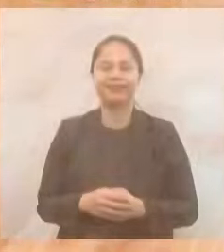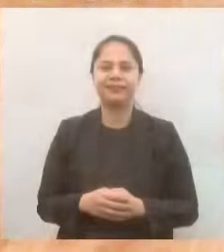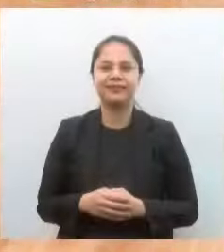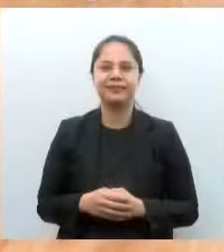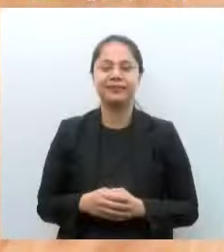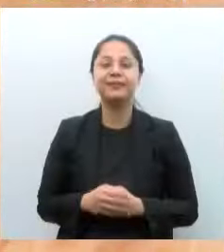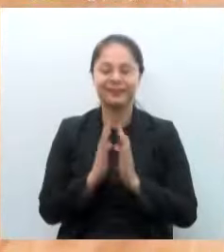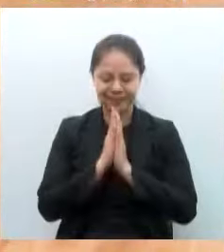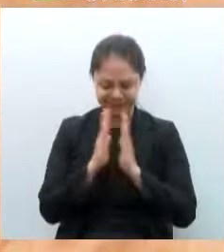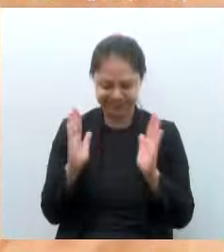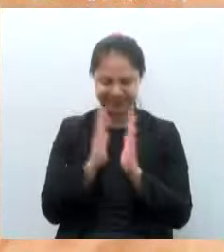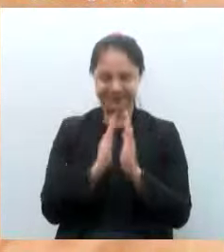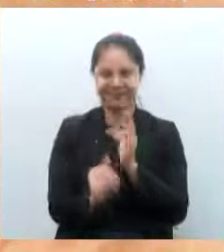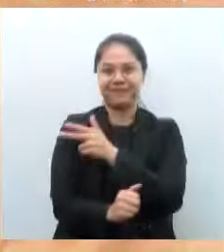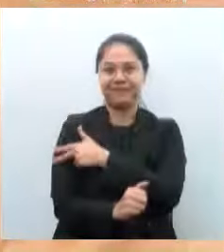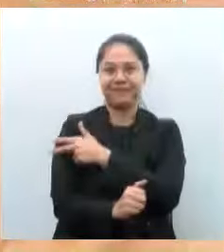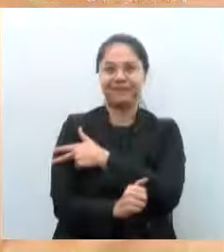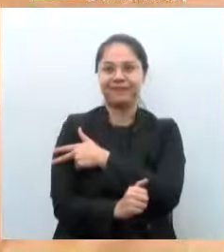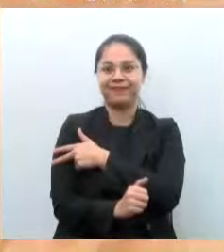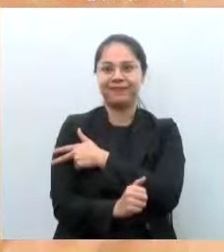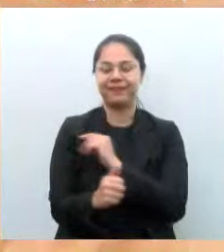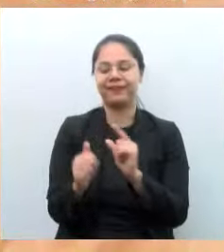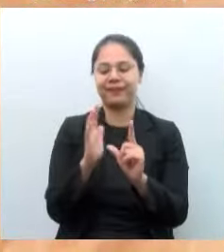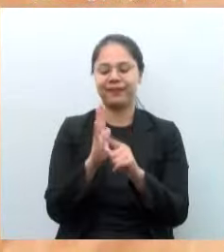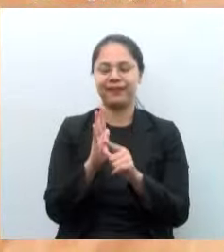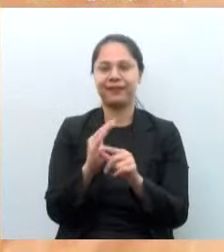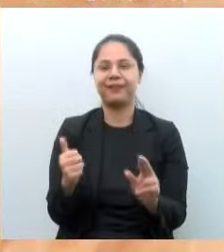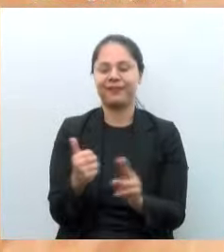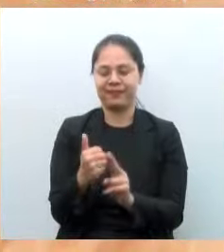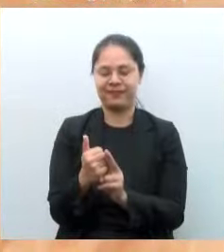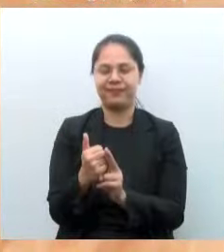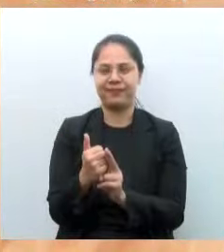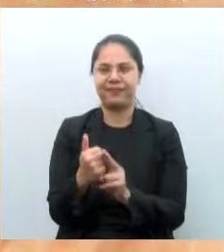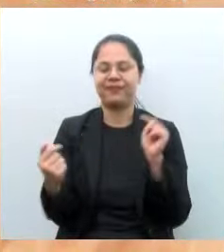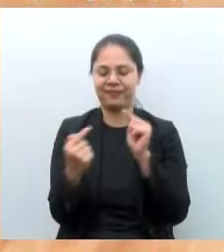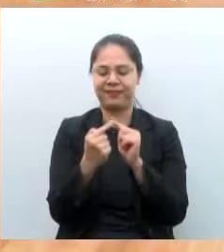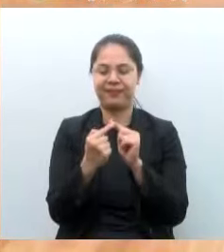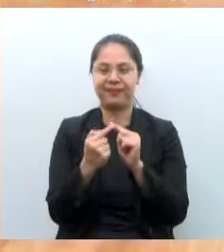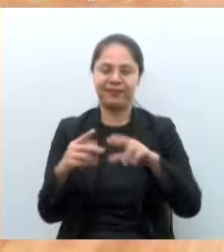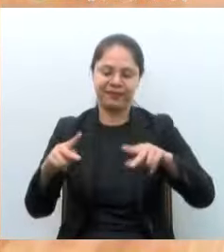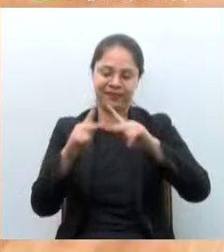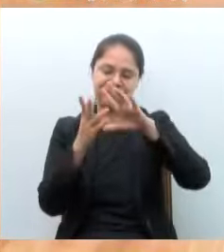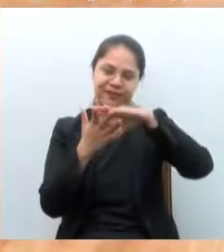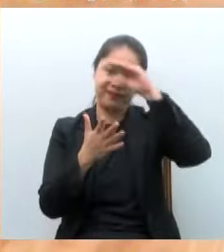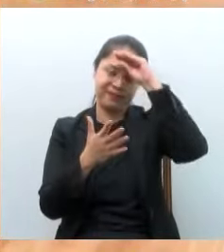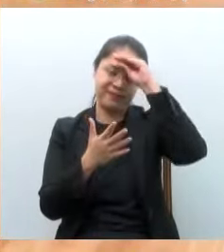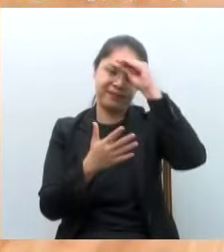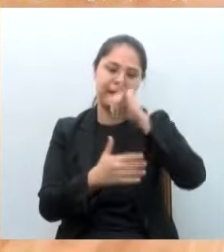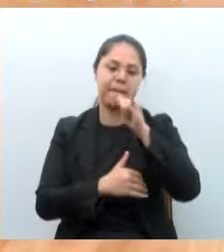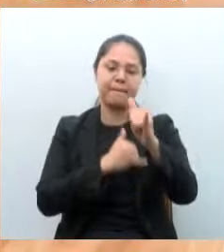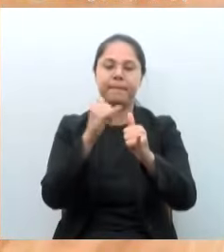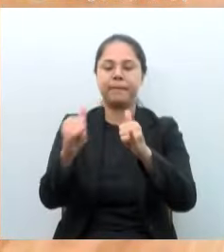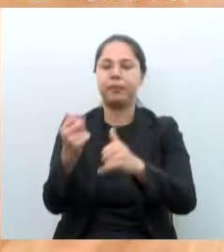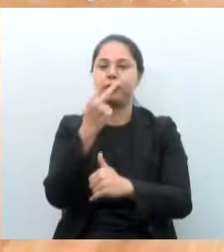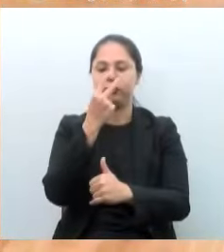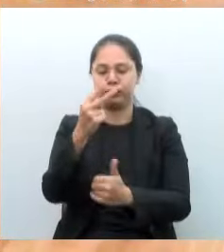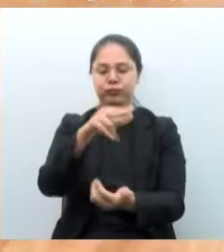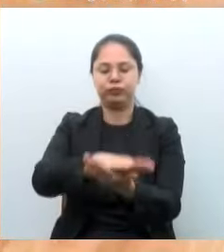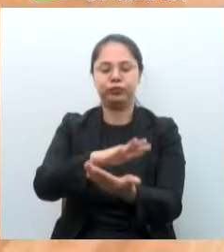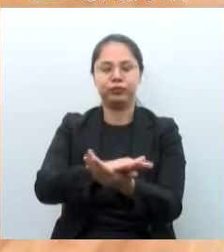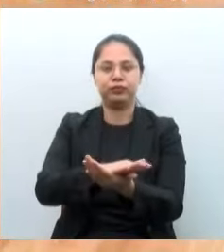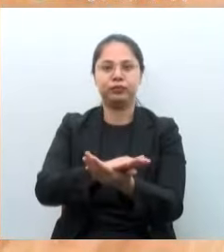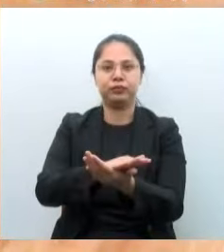ขอบคุณท่านดร.เกตทิพย์สุภวณิชค่ะท่านรองเลขาธิการคณะกรรมการการศึกษาขั้นพื้นฐานที่พาเราไปเยี่ยมชมนะคะกับโรงเรียนที่